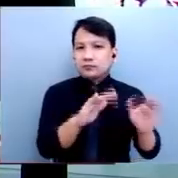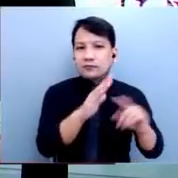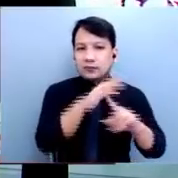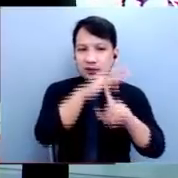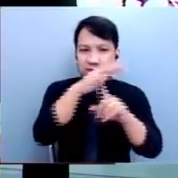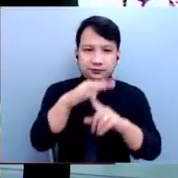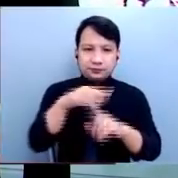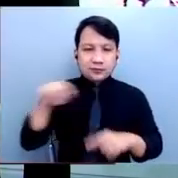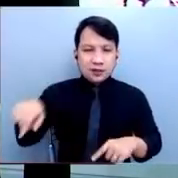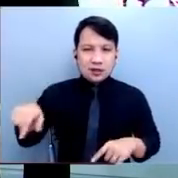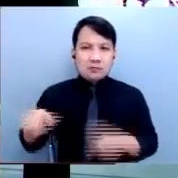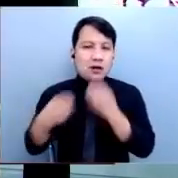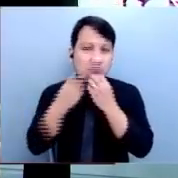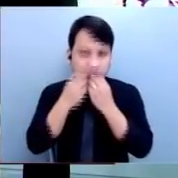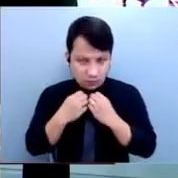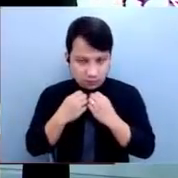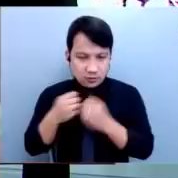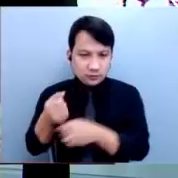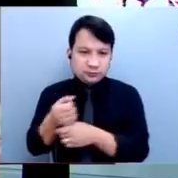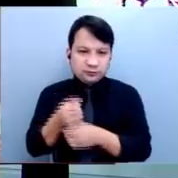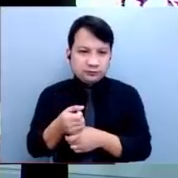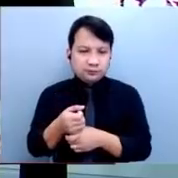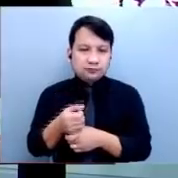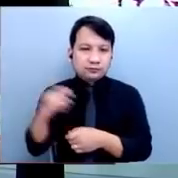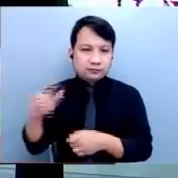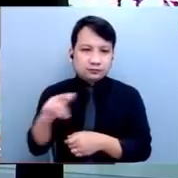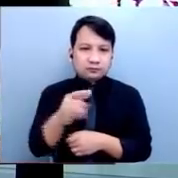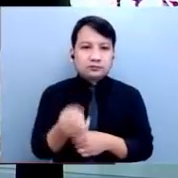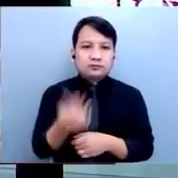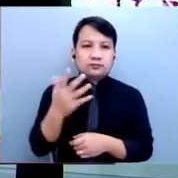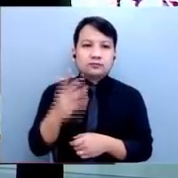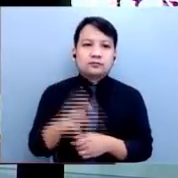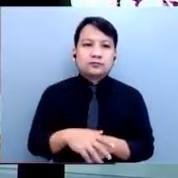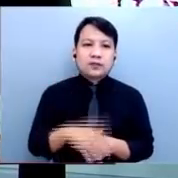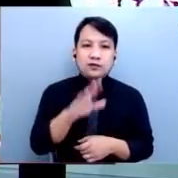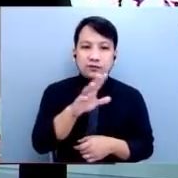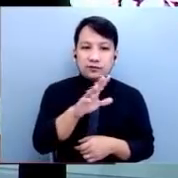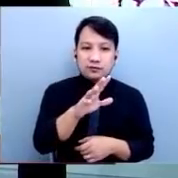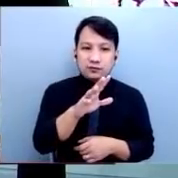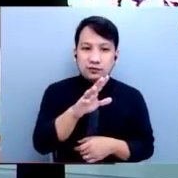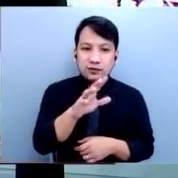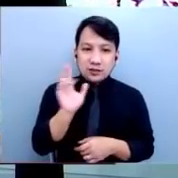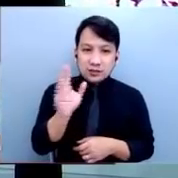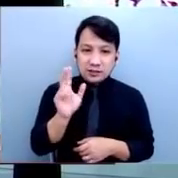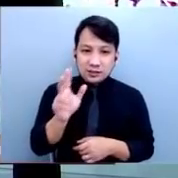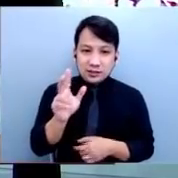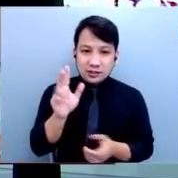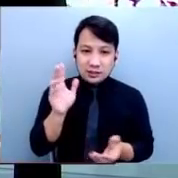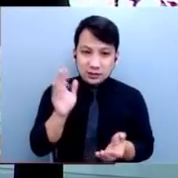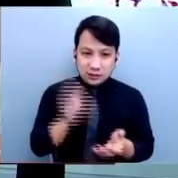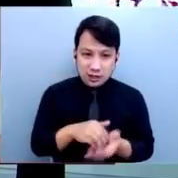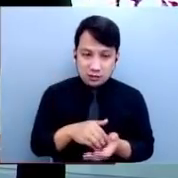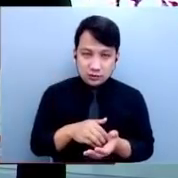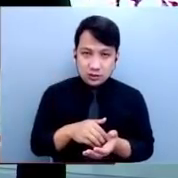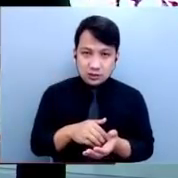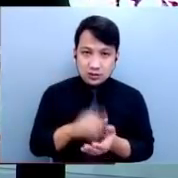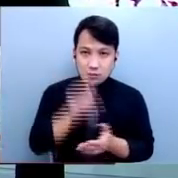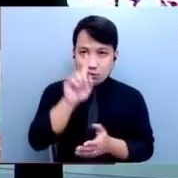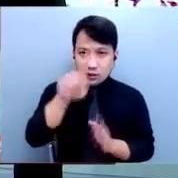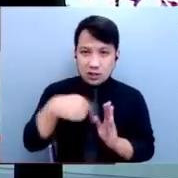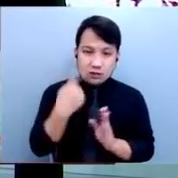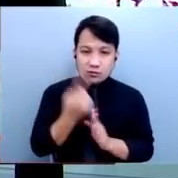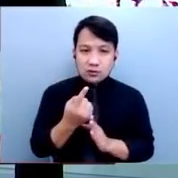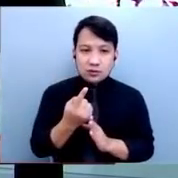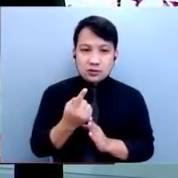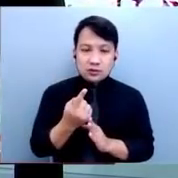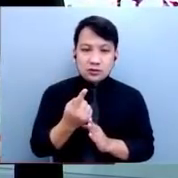mas mura pali pa rin ng Airbus H125. Nag-average lang po ito ng halos 30 mil kada oras. Oo, mahal pa